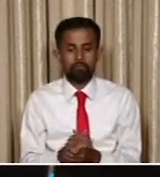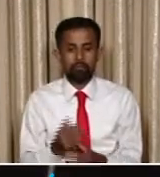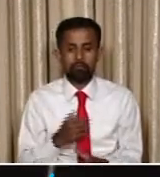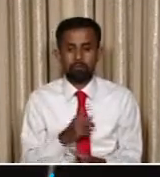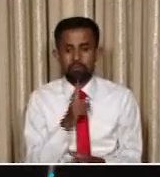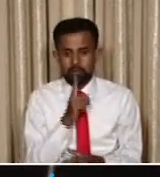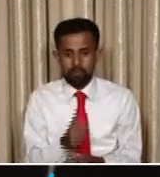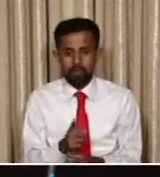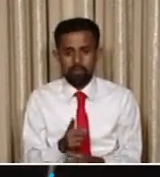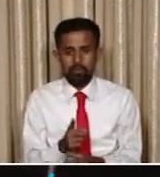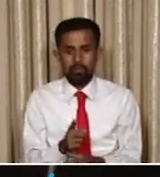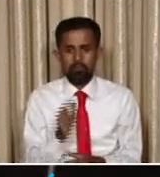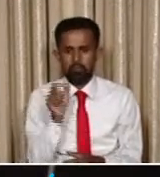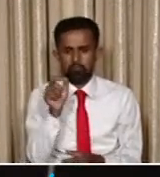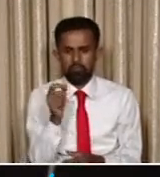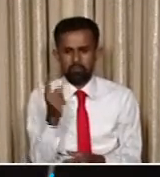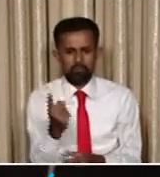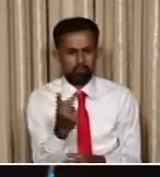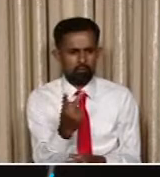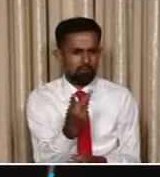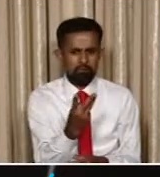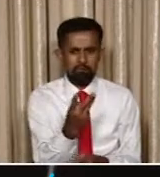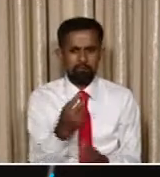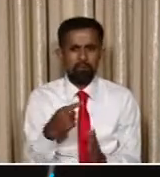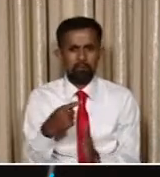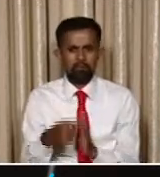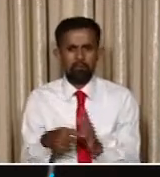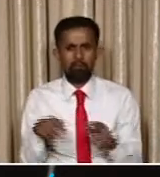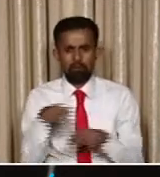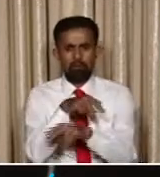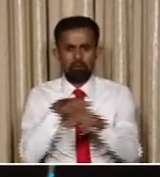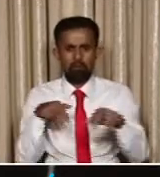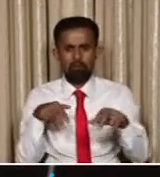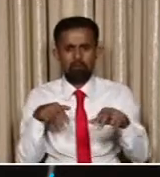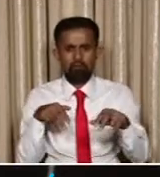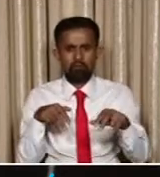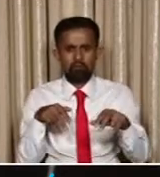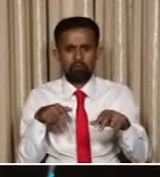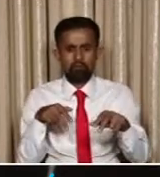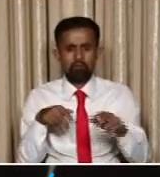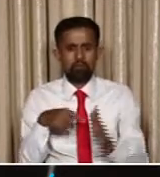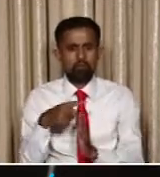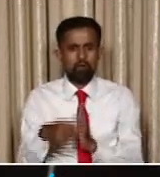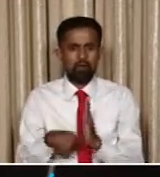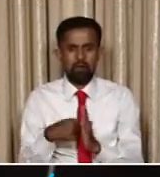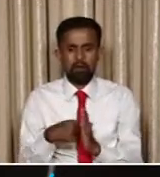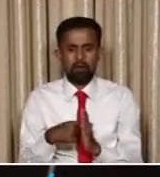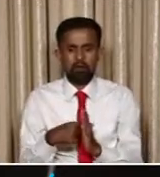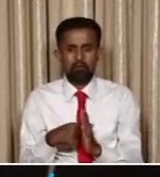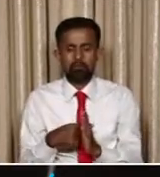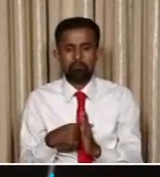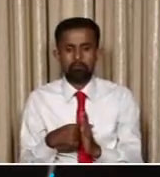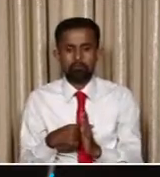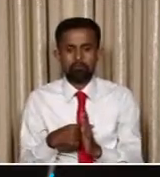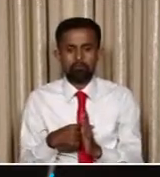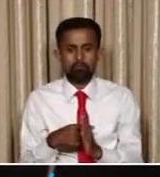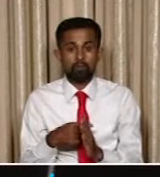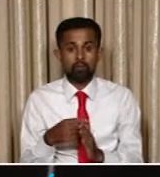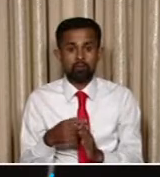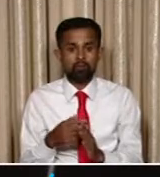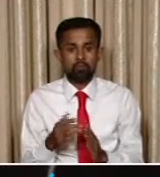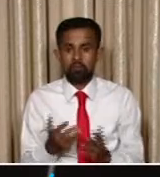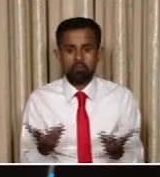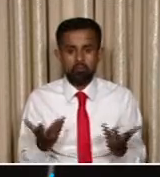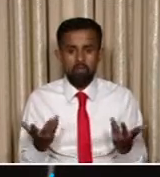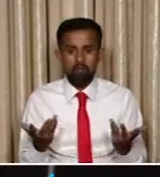कियान्न ओन मे एक्केनेक देन्नेक तुन्देनेक हिंदा रटक मे वगे हसिरन मे रट मे मे ना मेवा वेंड देंड